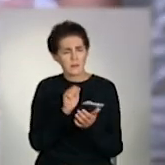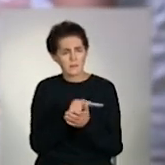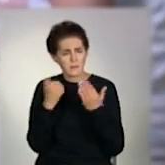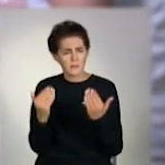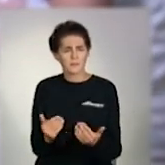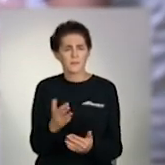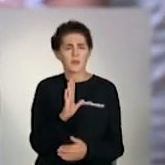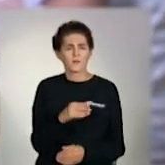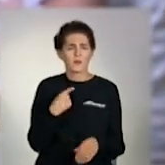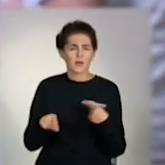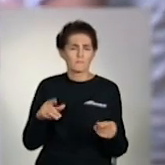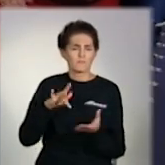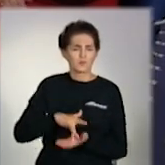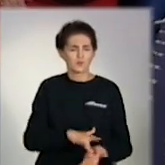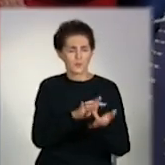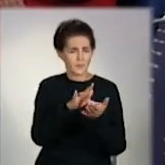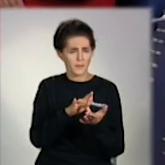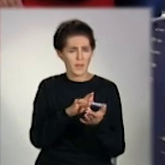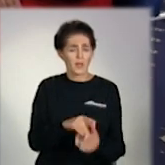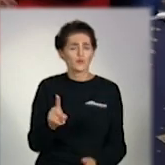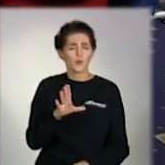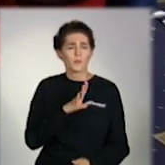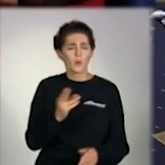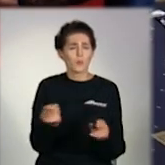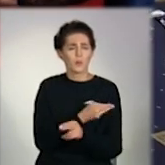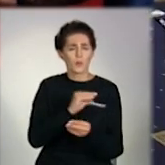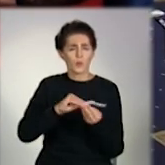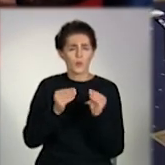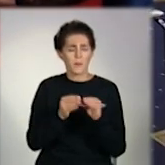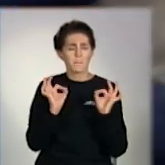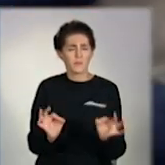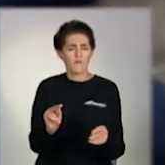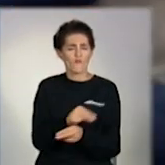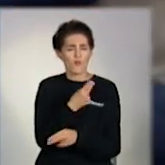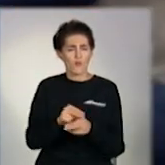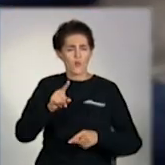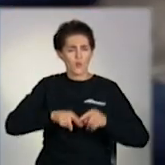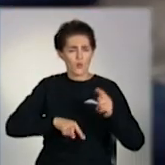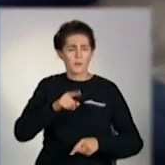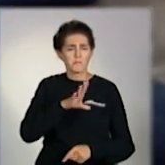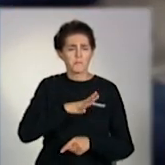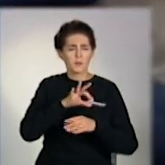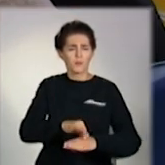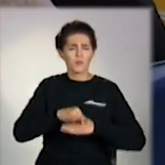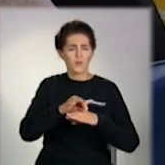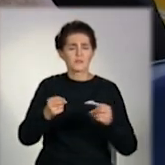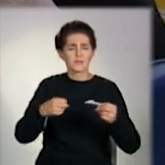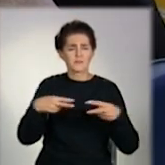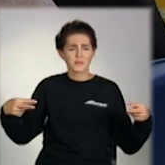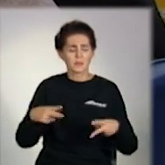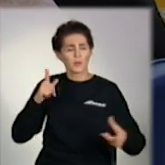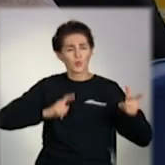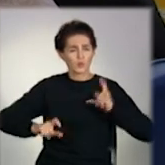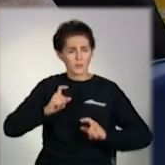займаюся всякі путешествия. Щоб уникнути проблем у вихованні, батьки-усиновителі пройшли спеціальні курси, а